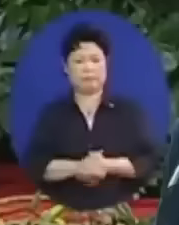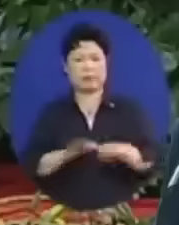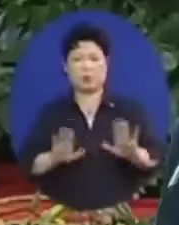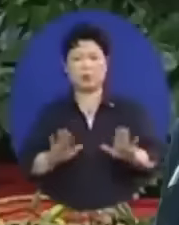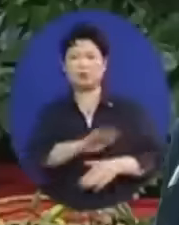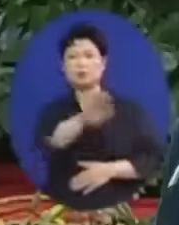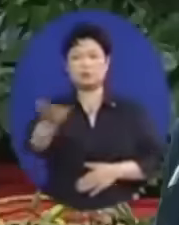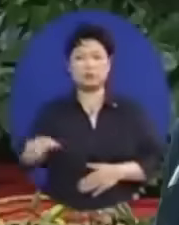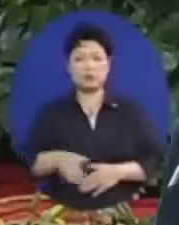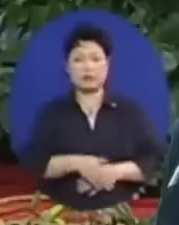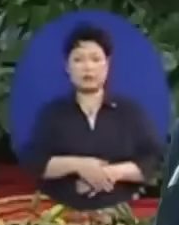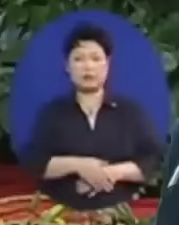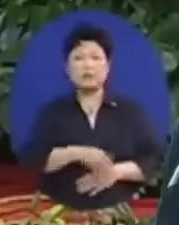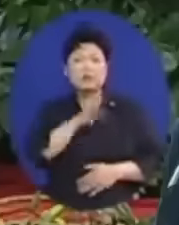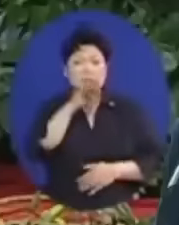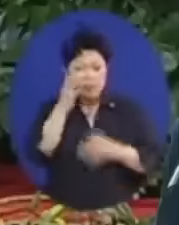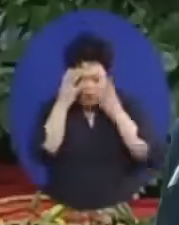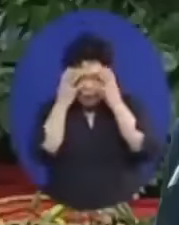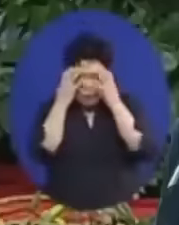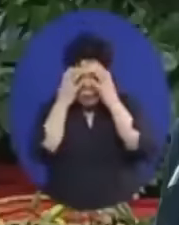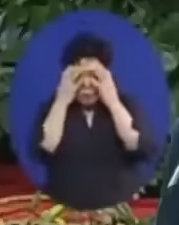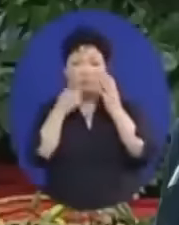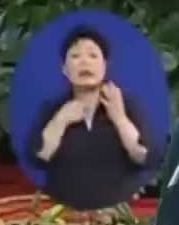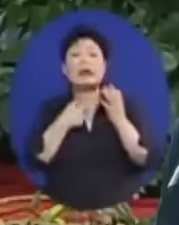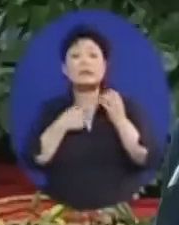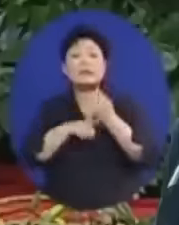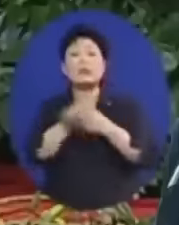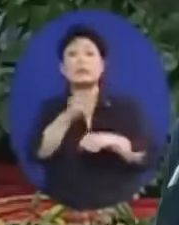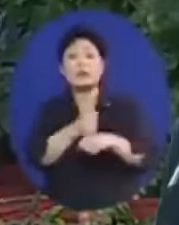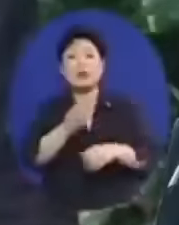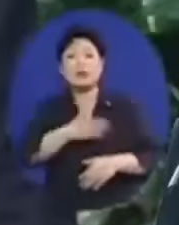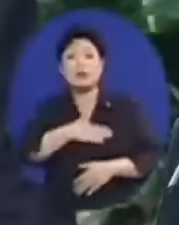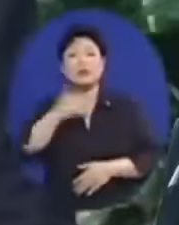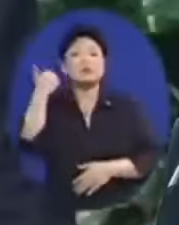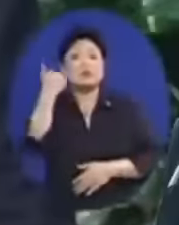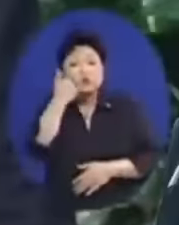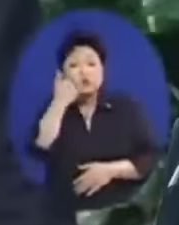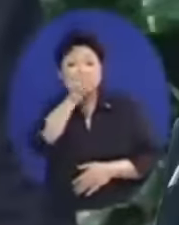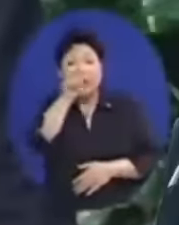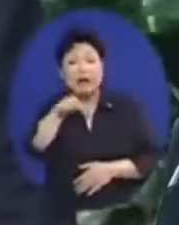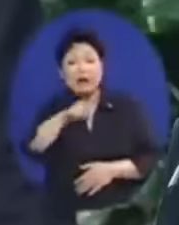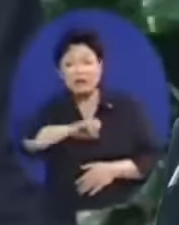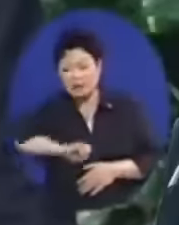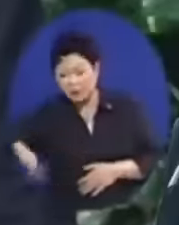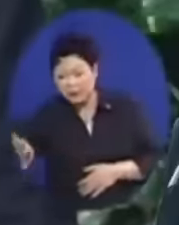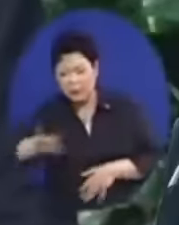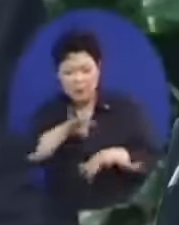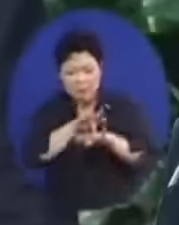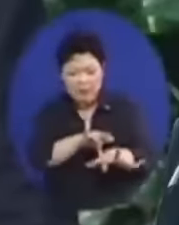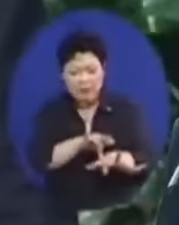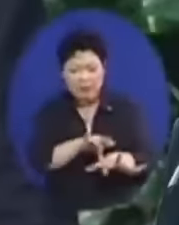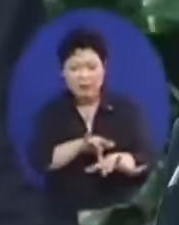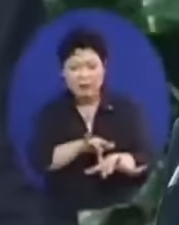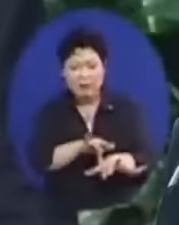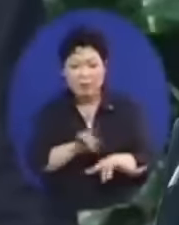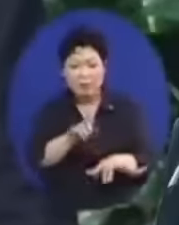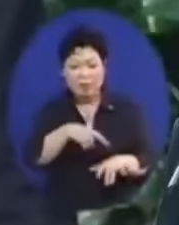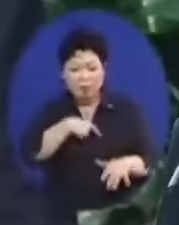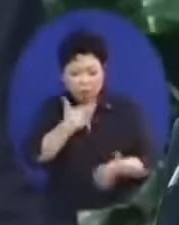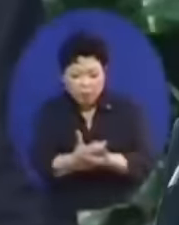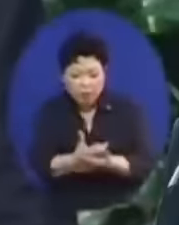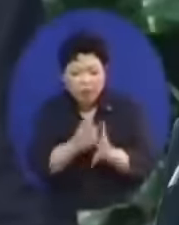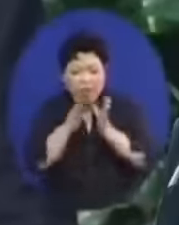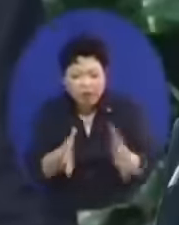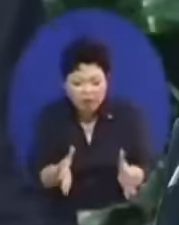오늘 우리가 여러 면에서 고통을 당하는 이유는 자기의 정체성을 잃어버리고 마귀에게 지금도 속아